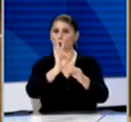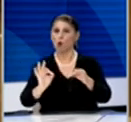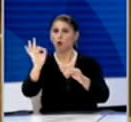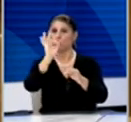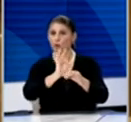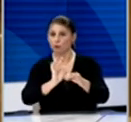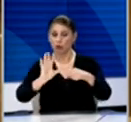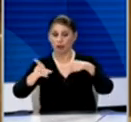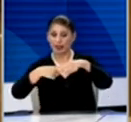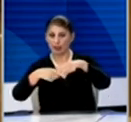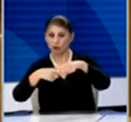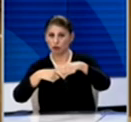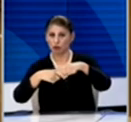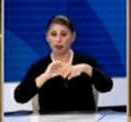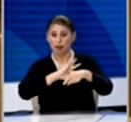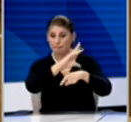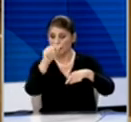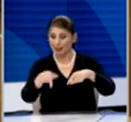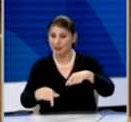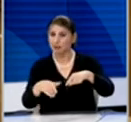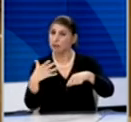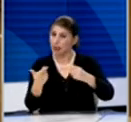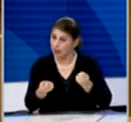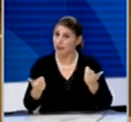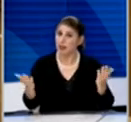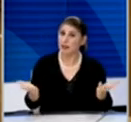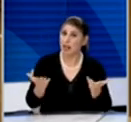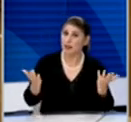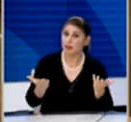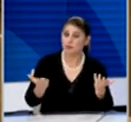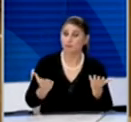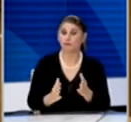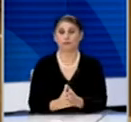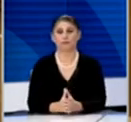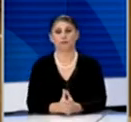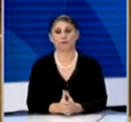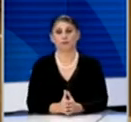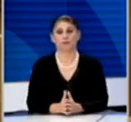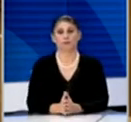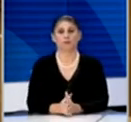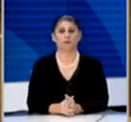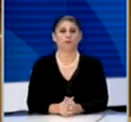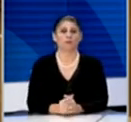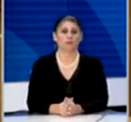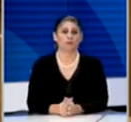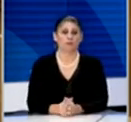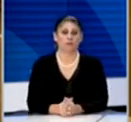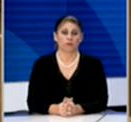χριστούγεννα έχει γίνει μέχρι σήμερα κάτι από όλα αυτά μάλιστα